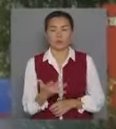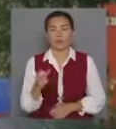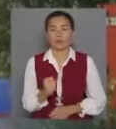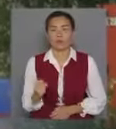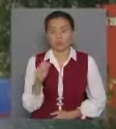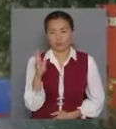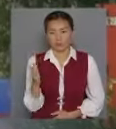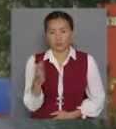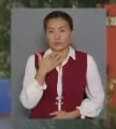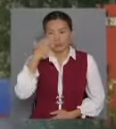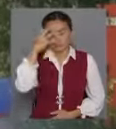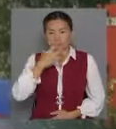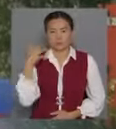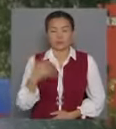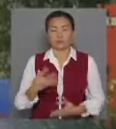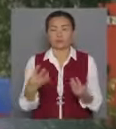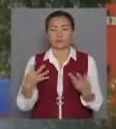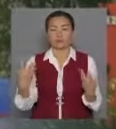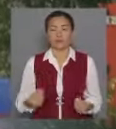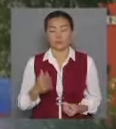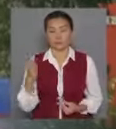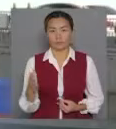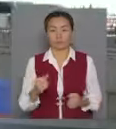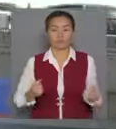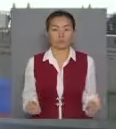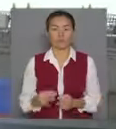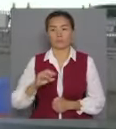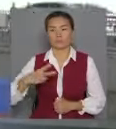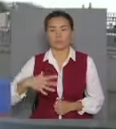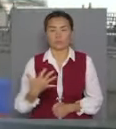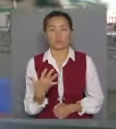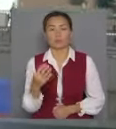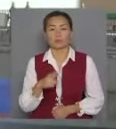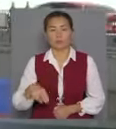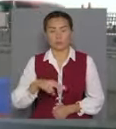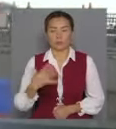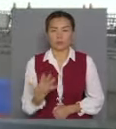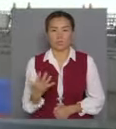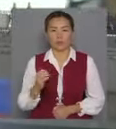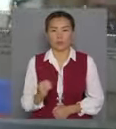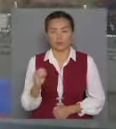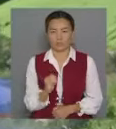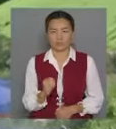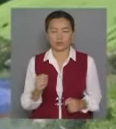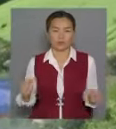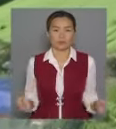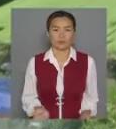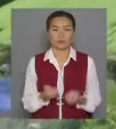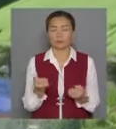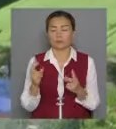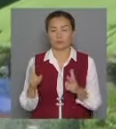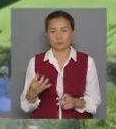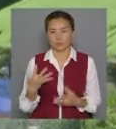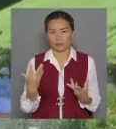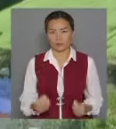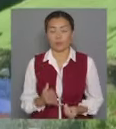тамыз арасындағы жаздың ең ыстық 40 күні болады. Ал қысқы шілдеде 25 желтоқсан мен 5 ақпан арасындағы қыстың ең суық 40